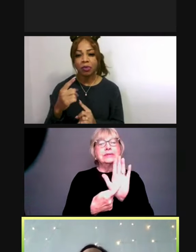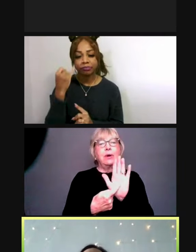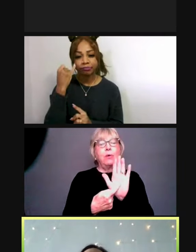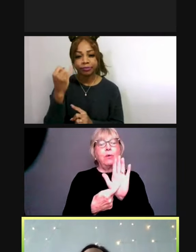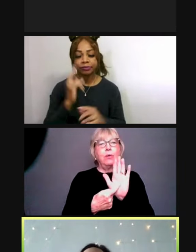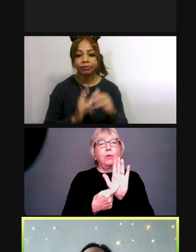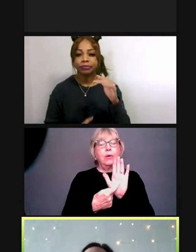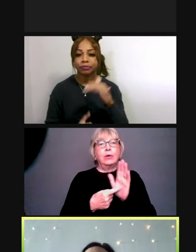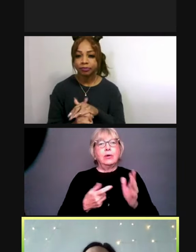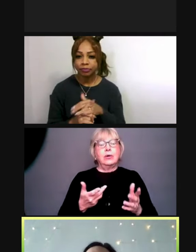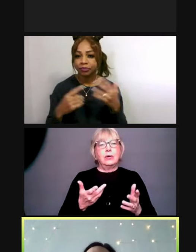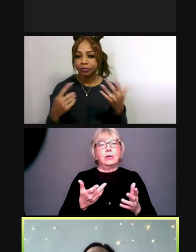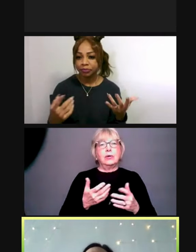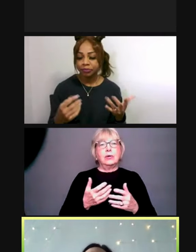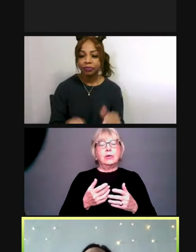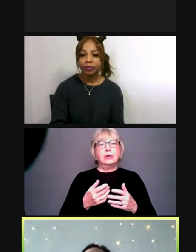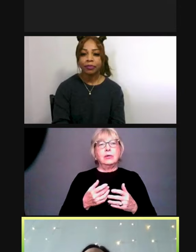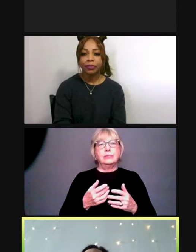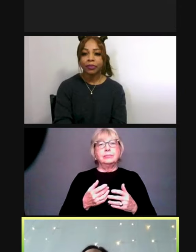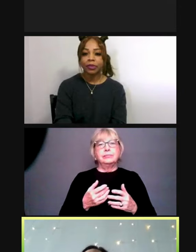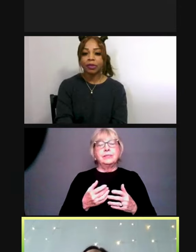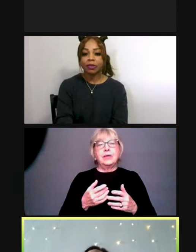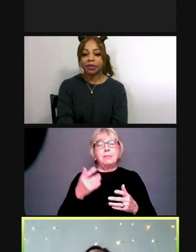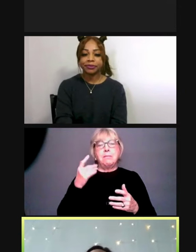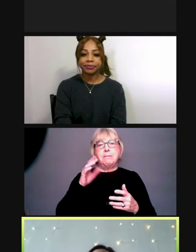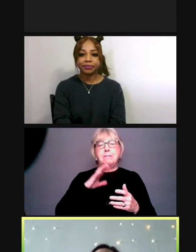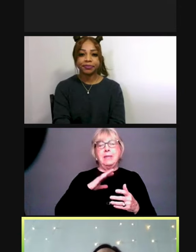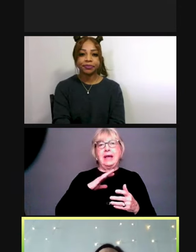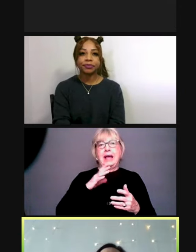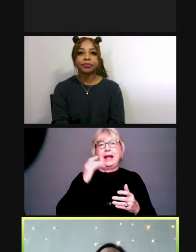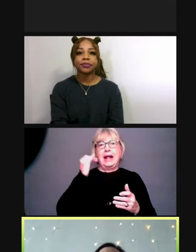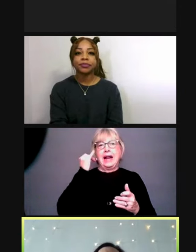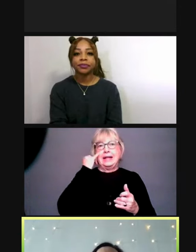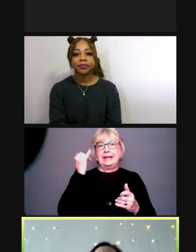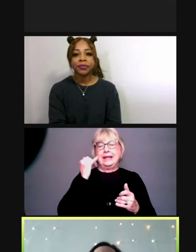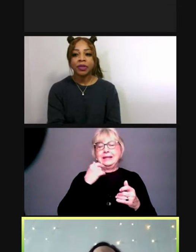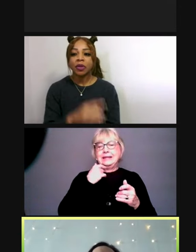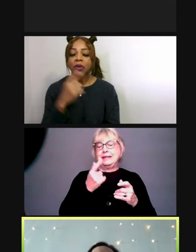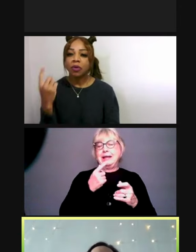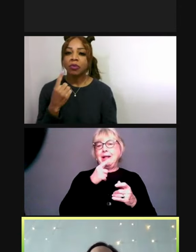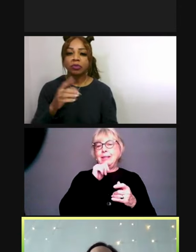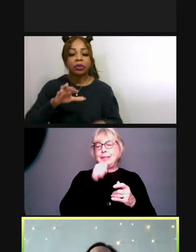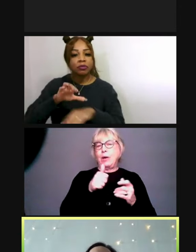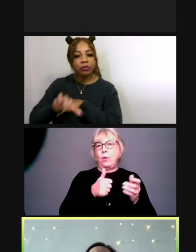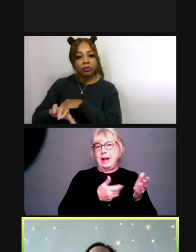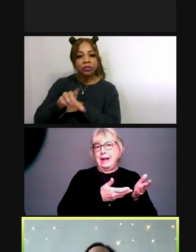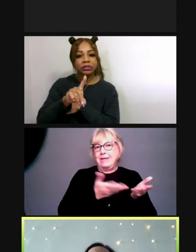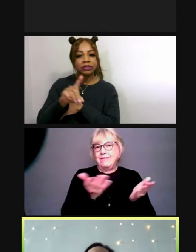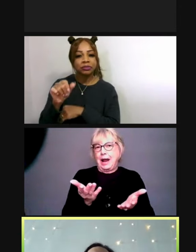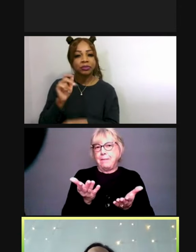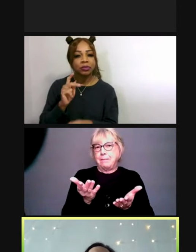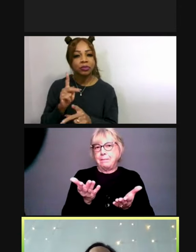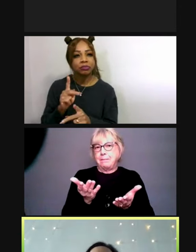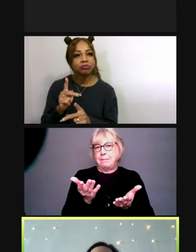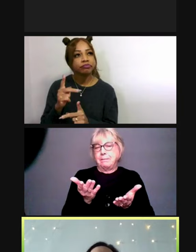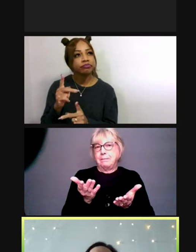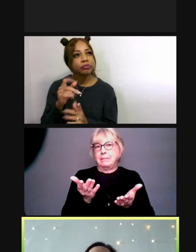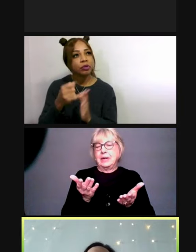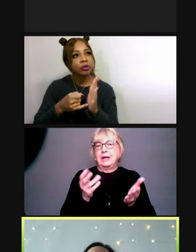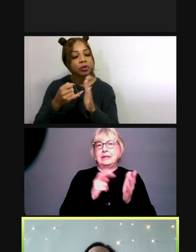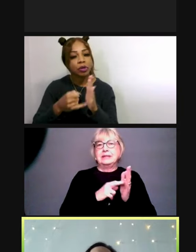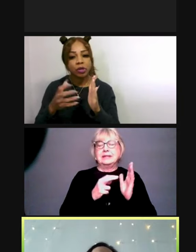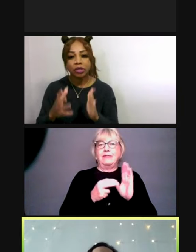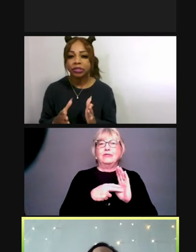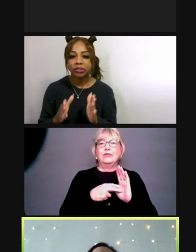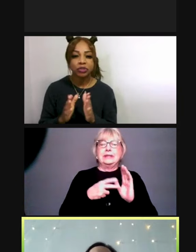'est le fait que cette idée du non livrable est liée au fait que l'on force souvent